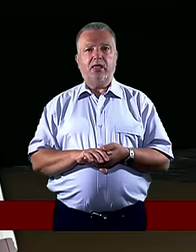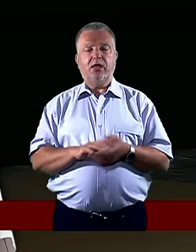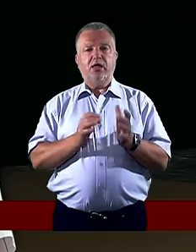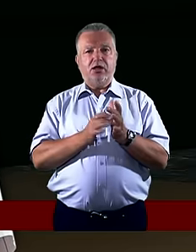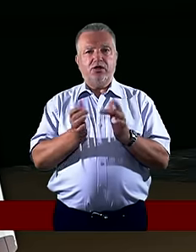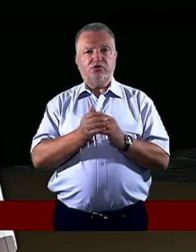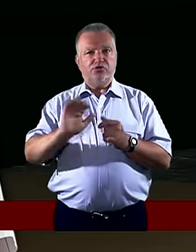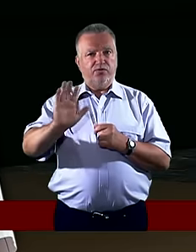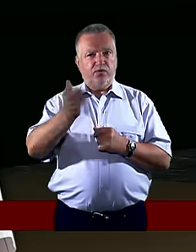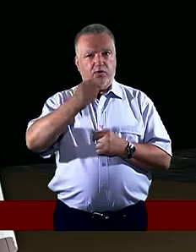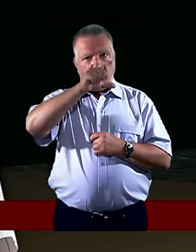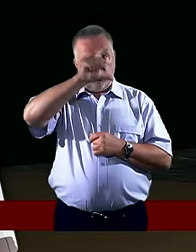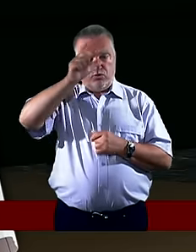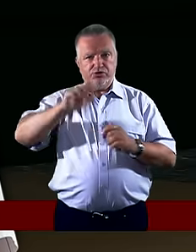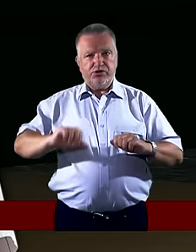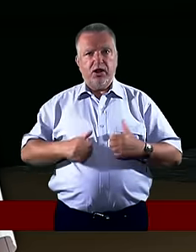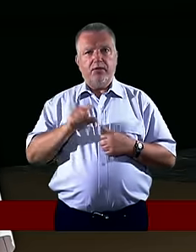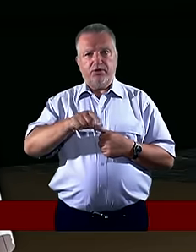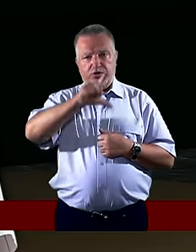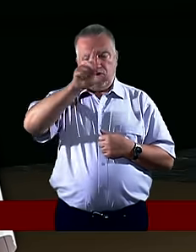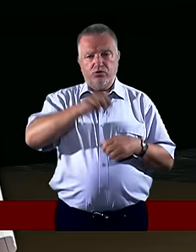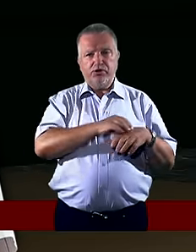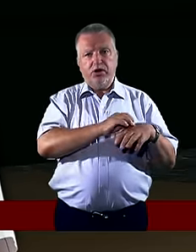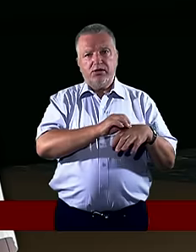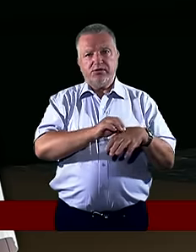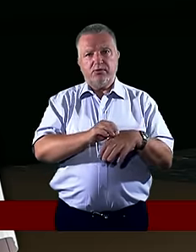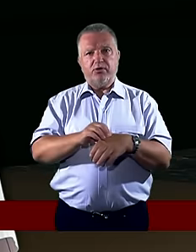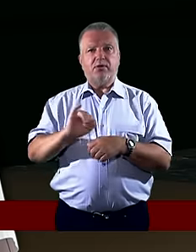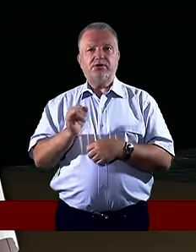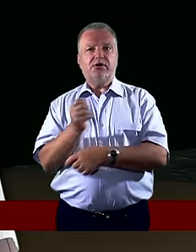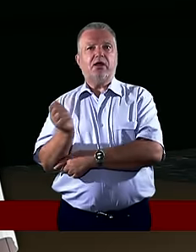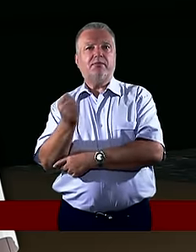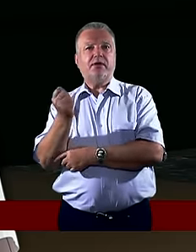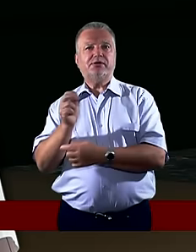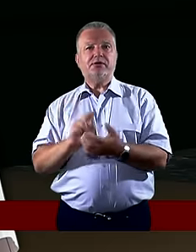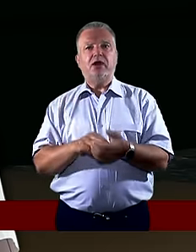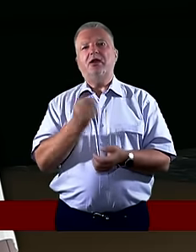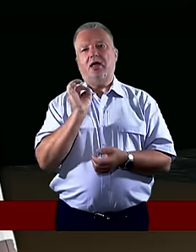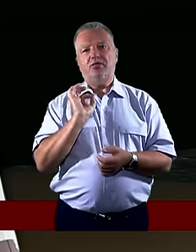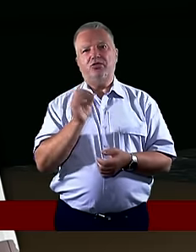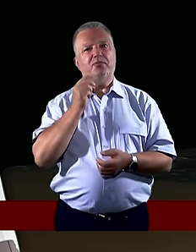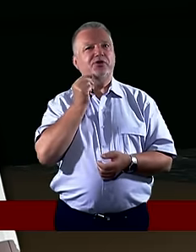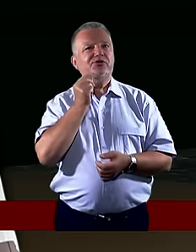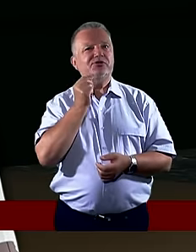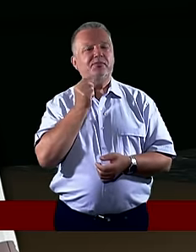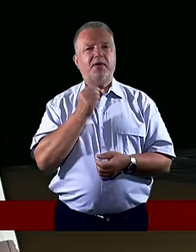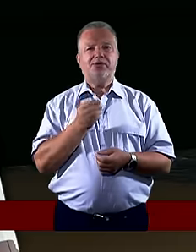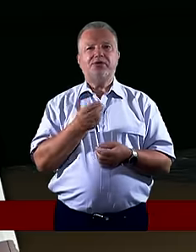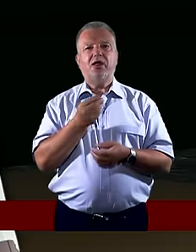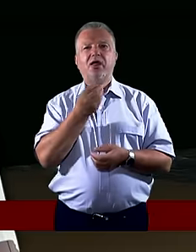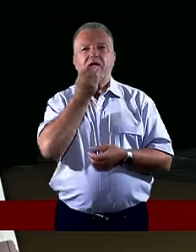korzyść. Po to ich wołał, żeby tych ludzi zaprowadzić, tak jak ten pasterz, na